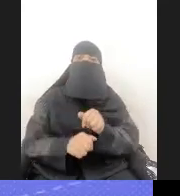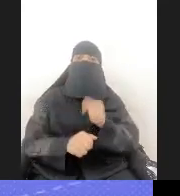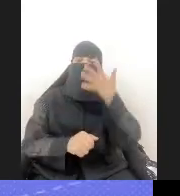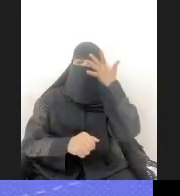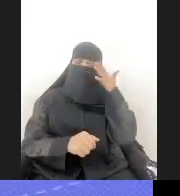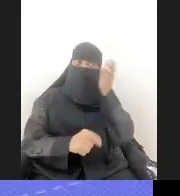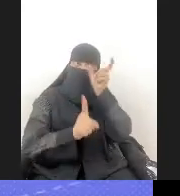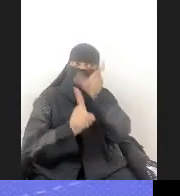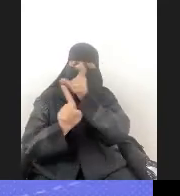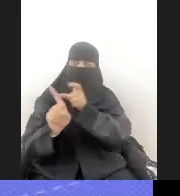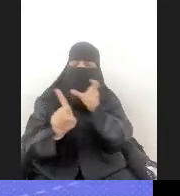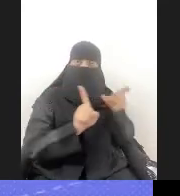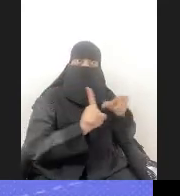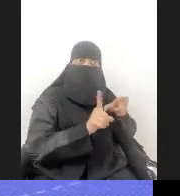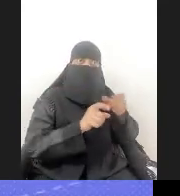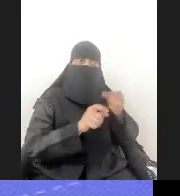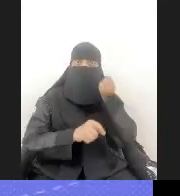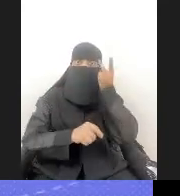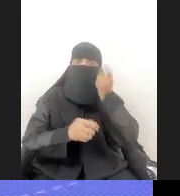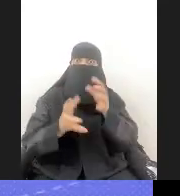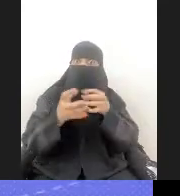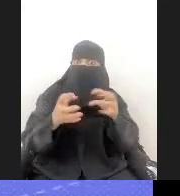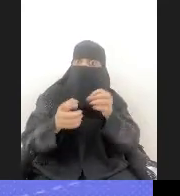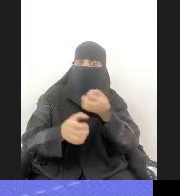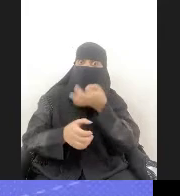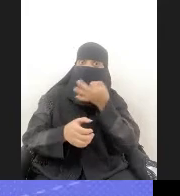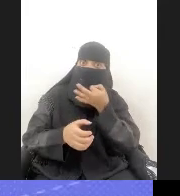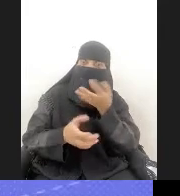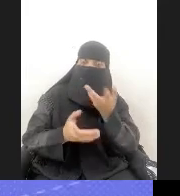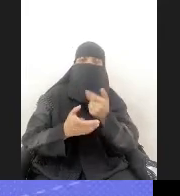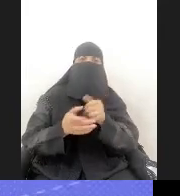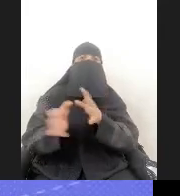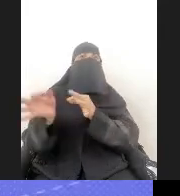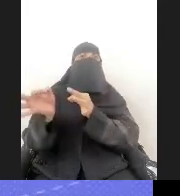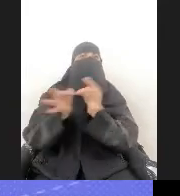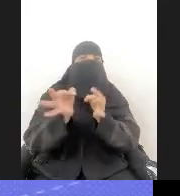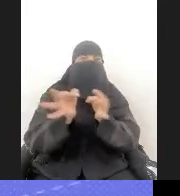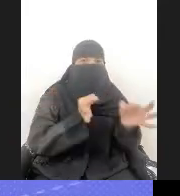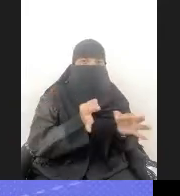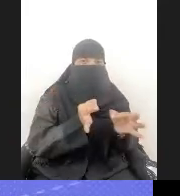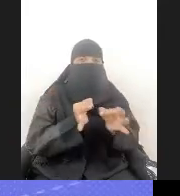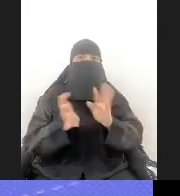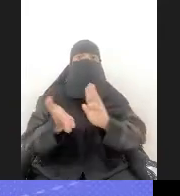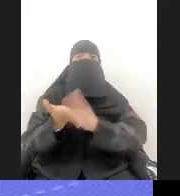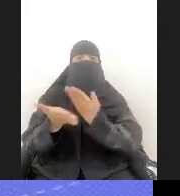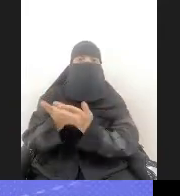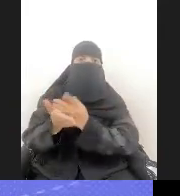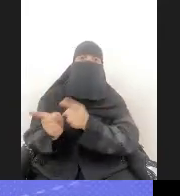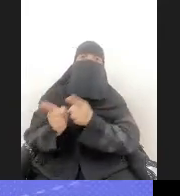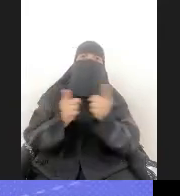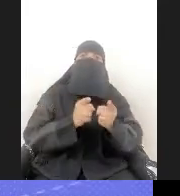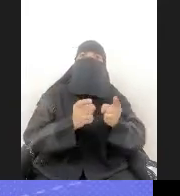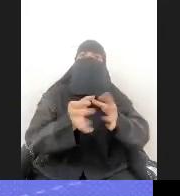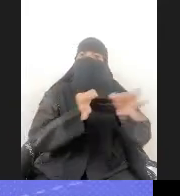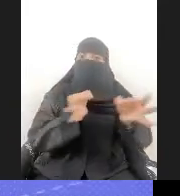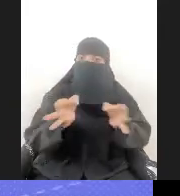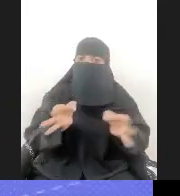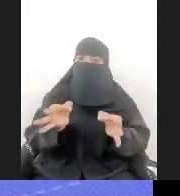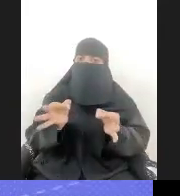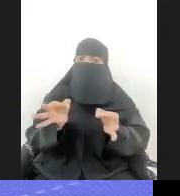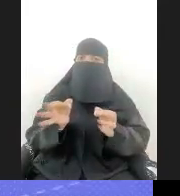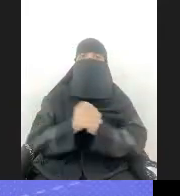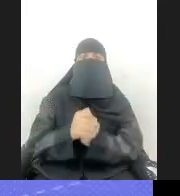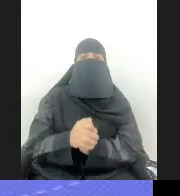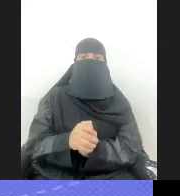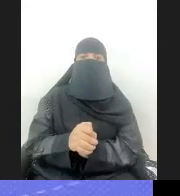مجموعة من النماذج التي تفسر عملية التخطيط، إلى ترجمة تلك المبادئ إلى عملية إلى مخطط.